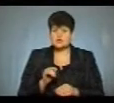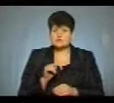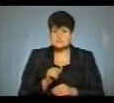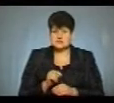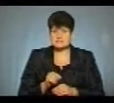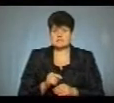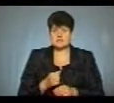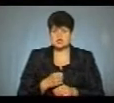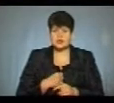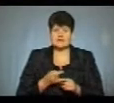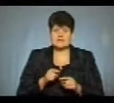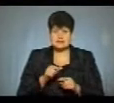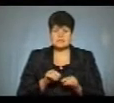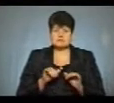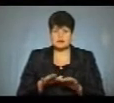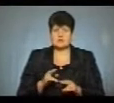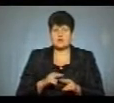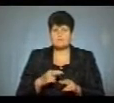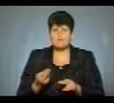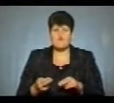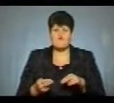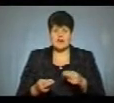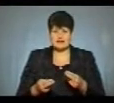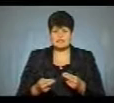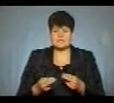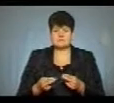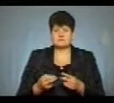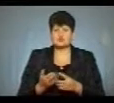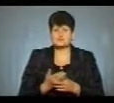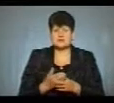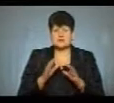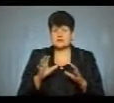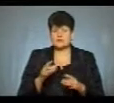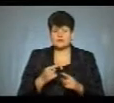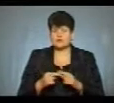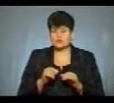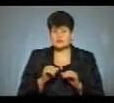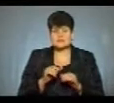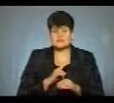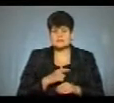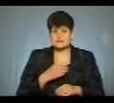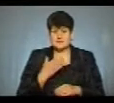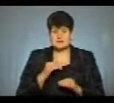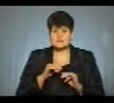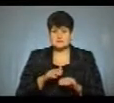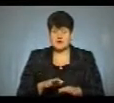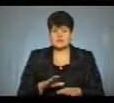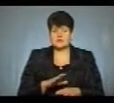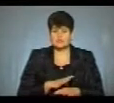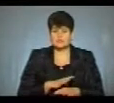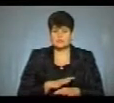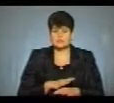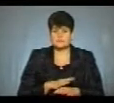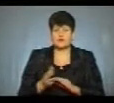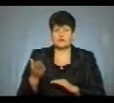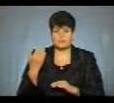ті справи, які по поверненню субсидій, тобто закон зворотньої сили немає, і ті справи, які були призначені при діючій ще